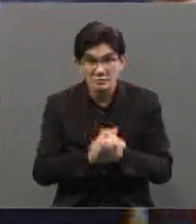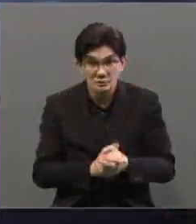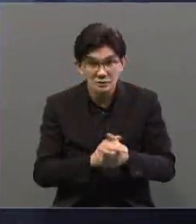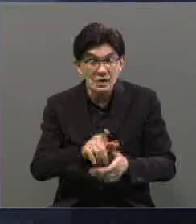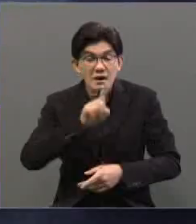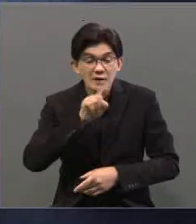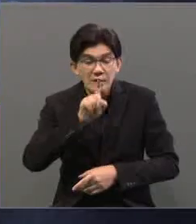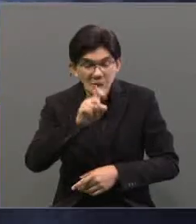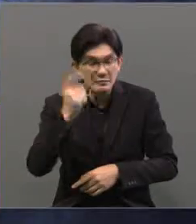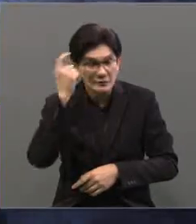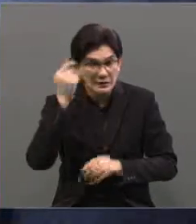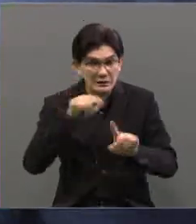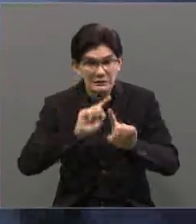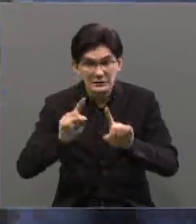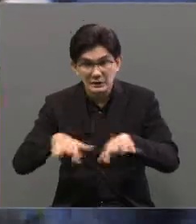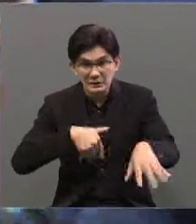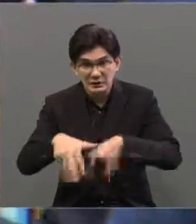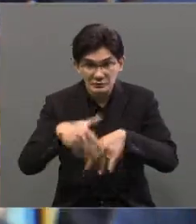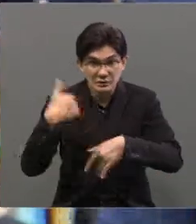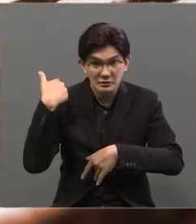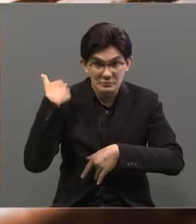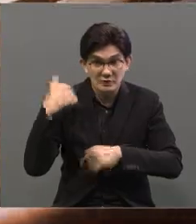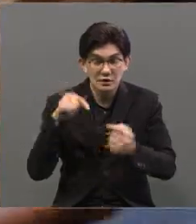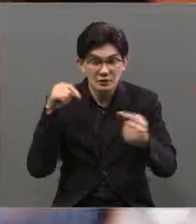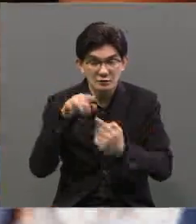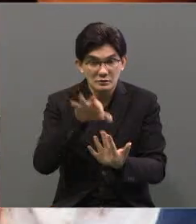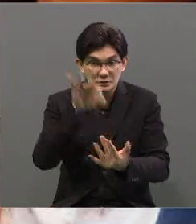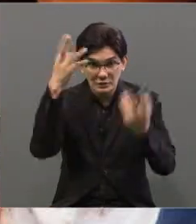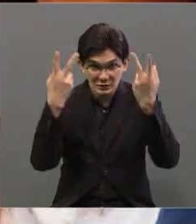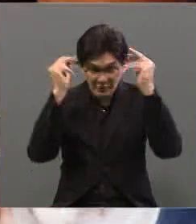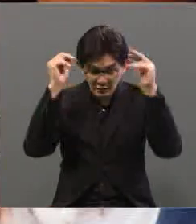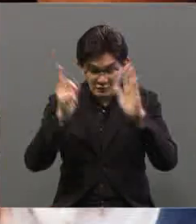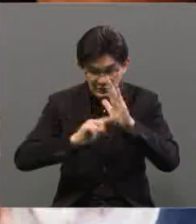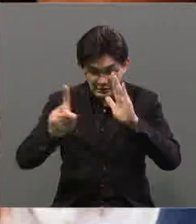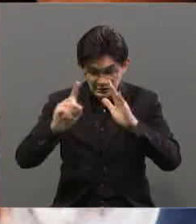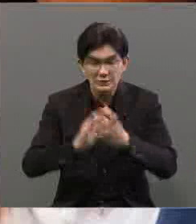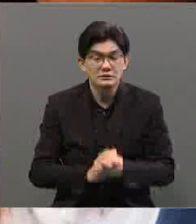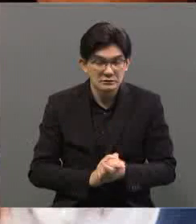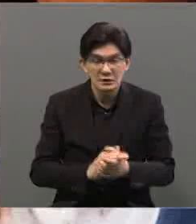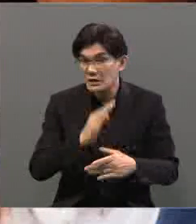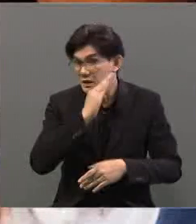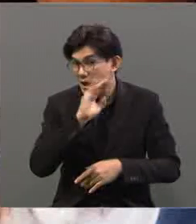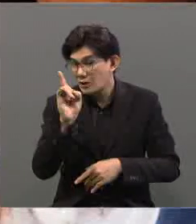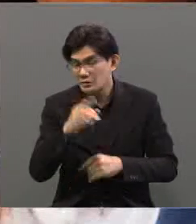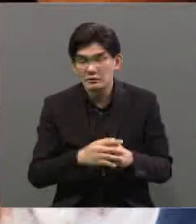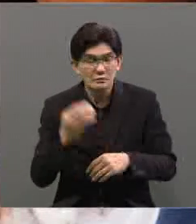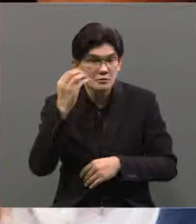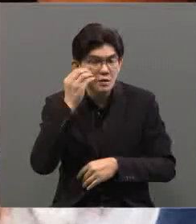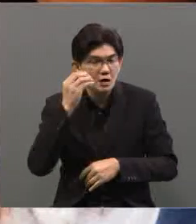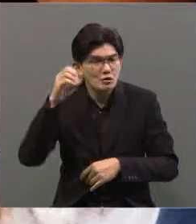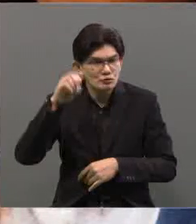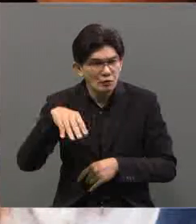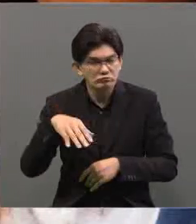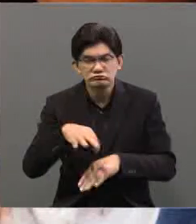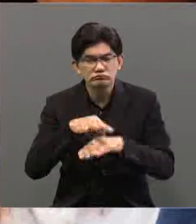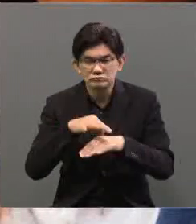การสำรวจพอถามความคิดเห็นของประชาชนเกี่ยวกับการโหวตเลือกนายกรอบแรกถ้าเกิดเสียงของคุณวิทยาเสียงไม่